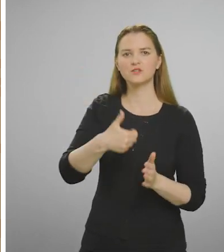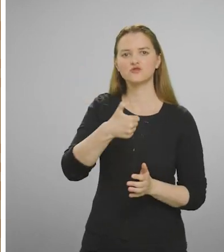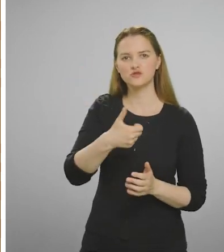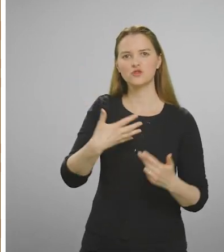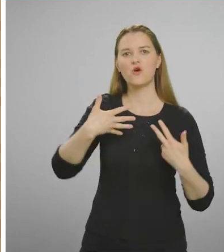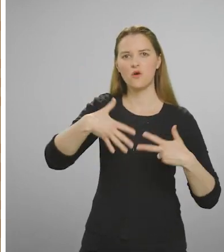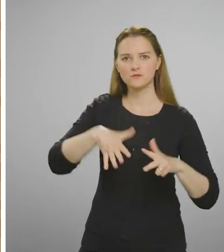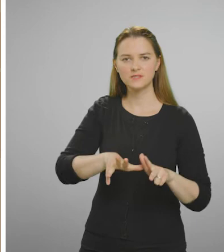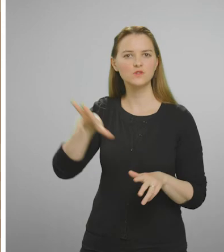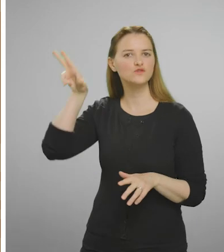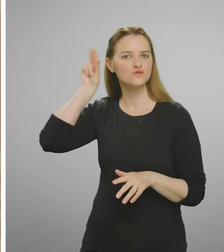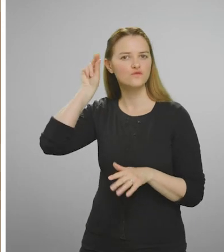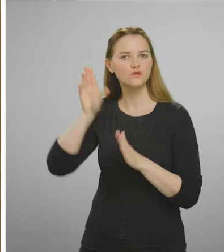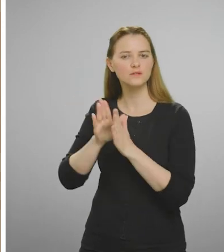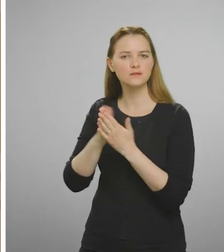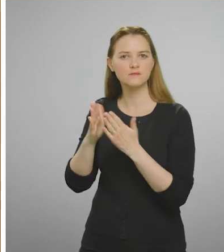broji